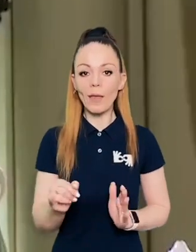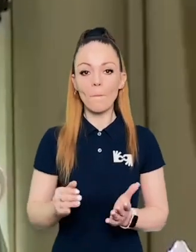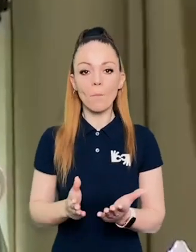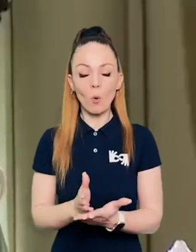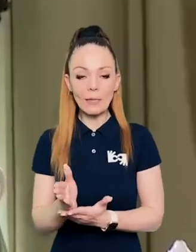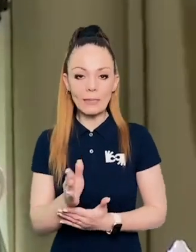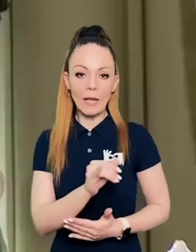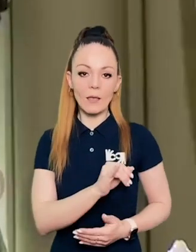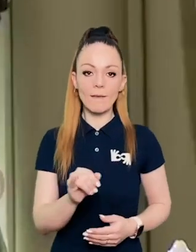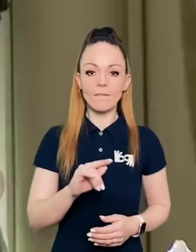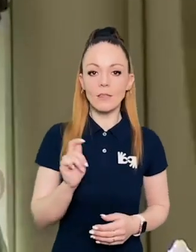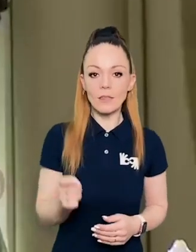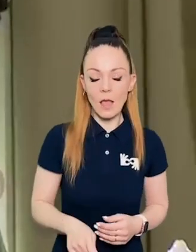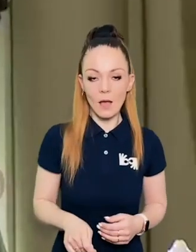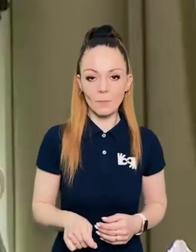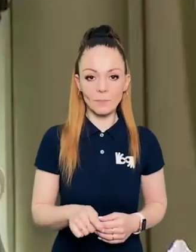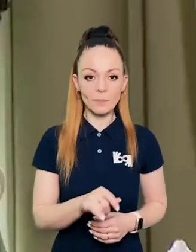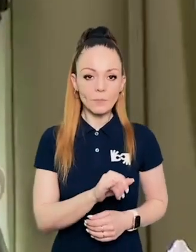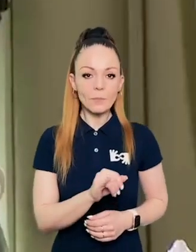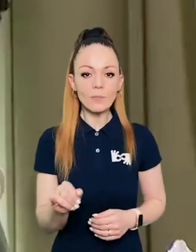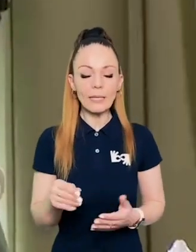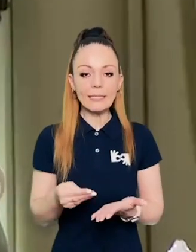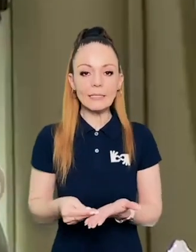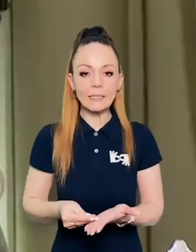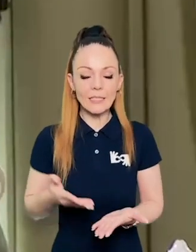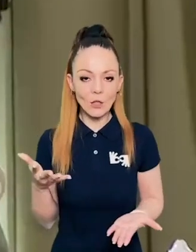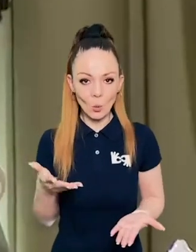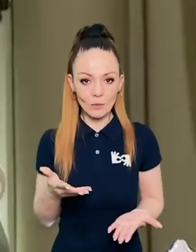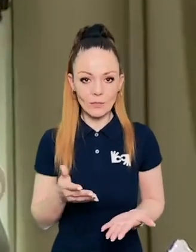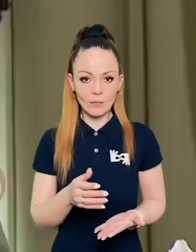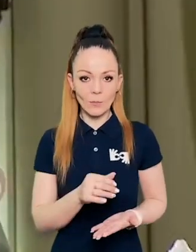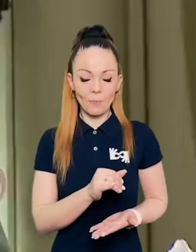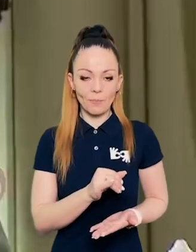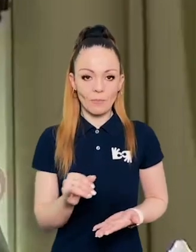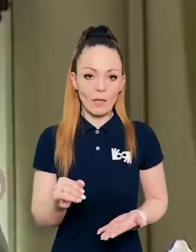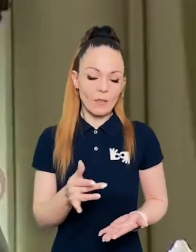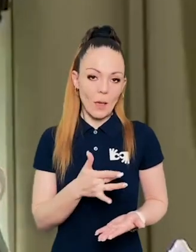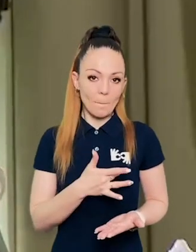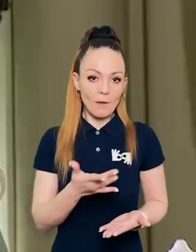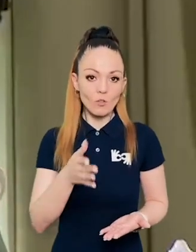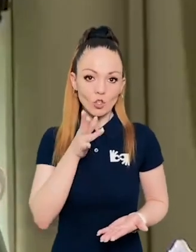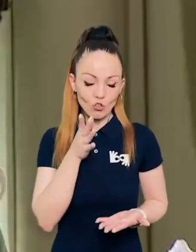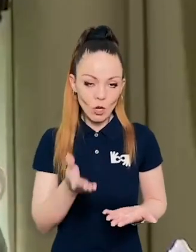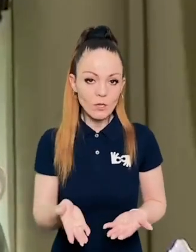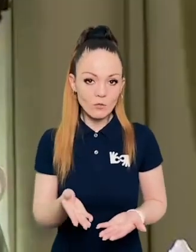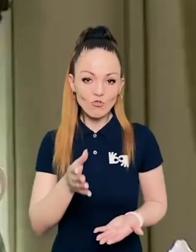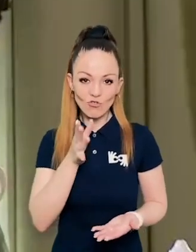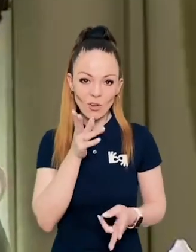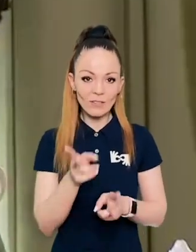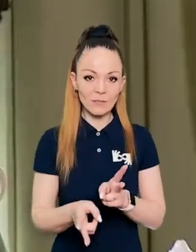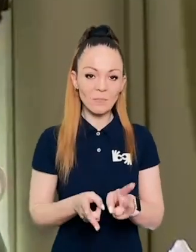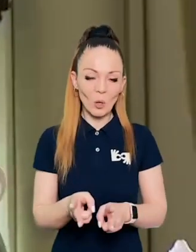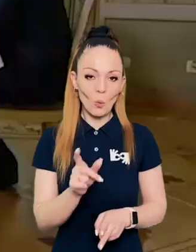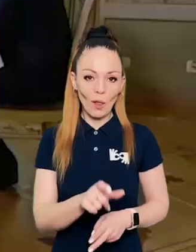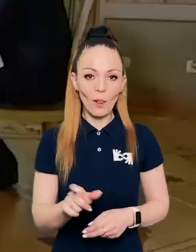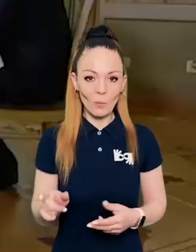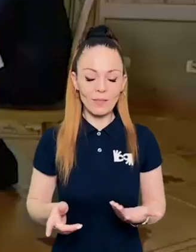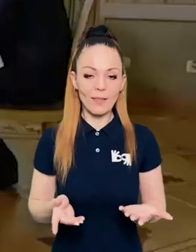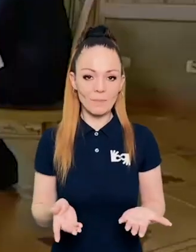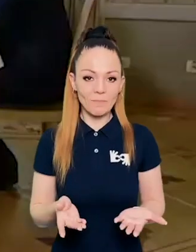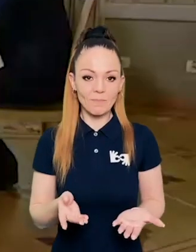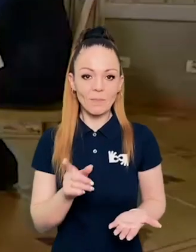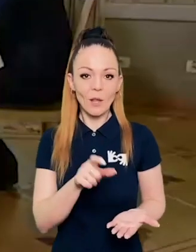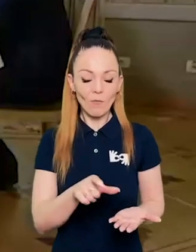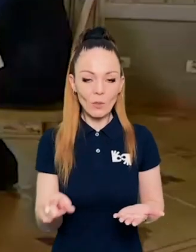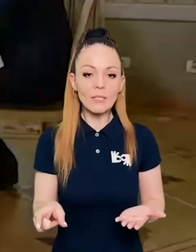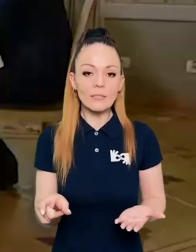чому і політика, і війна, і цінності, і, напевно, і час. Час